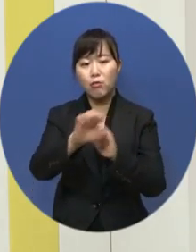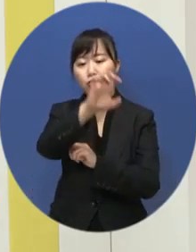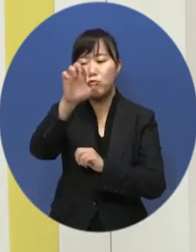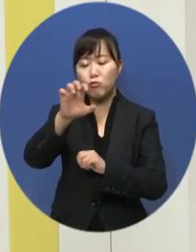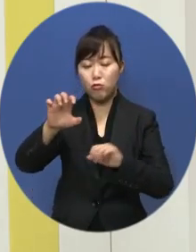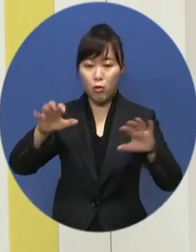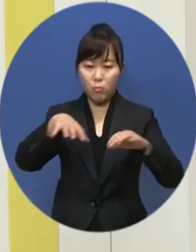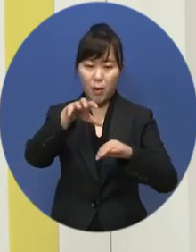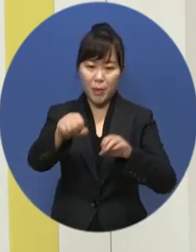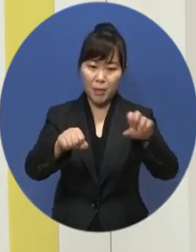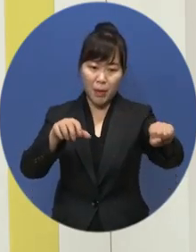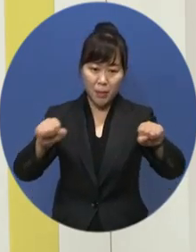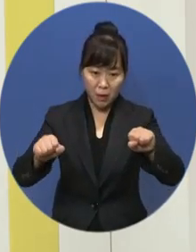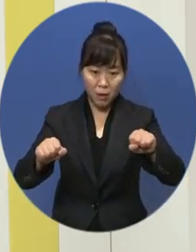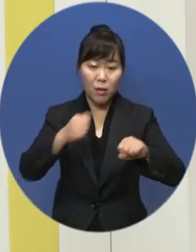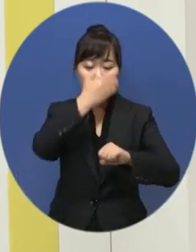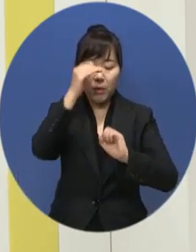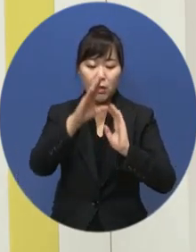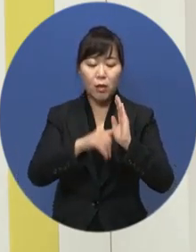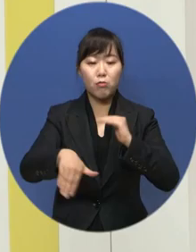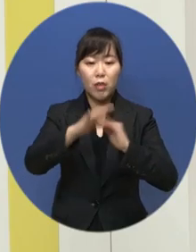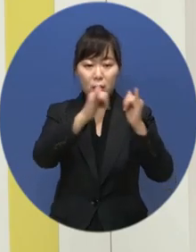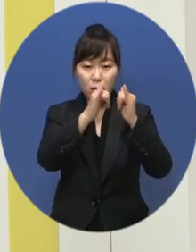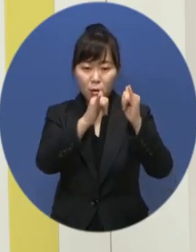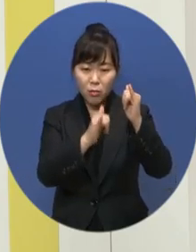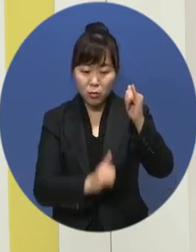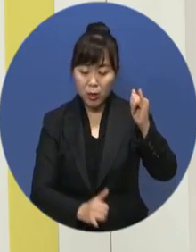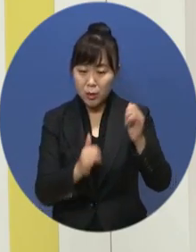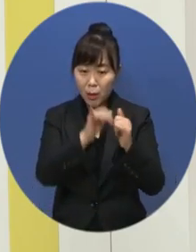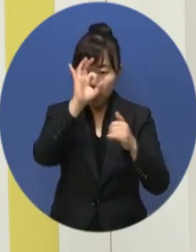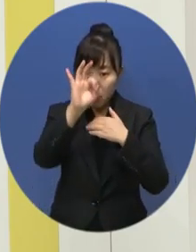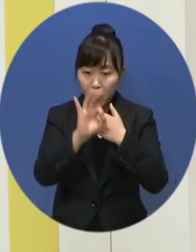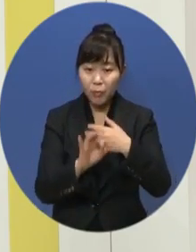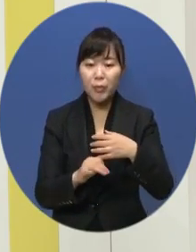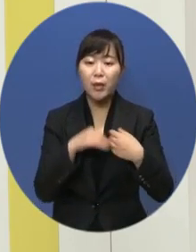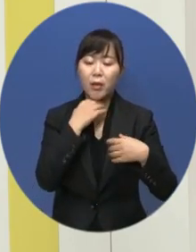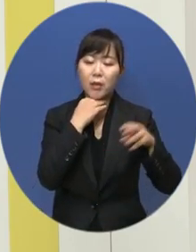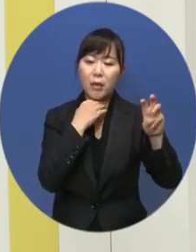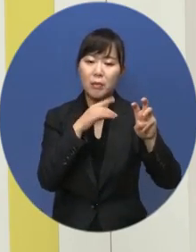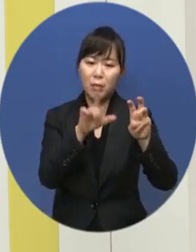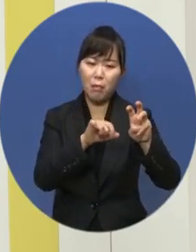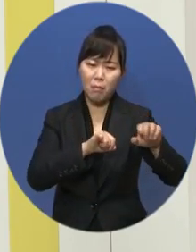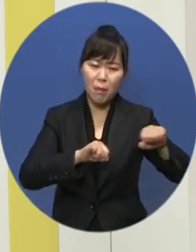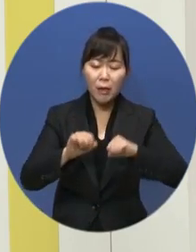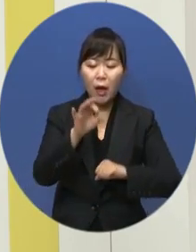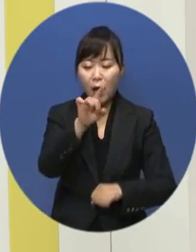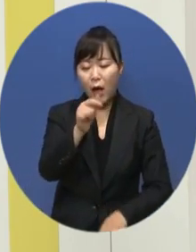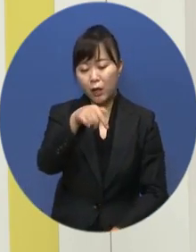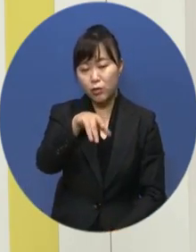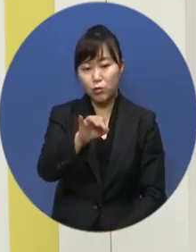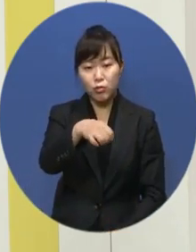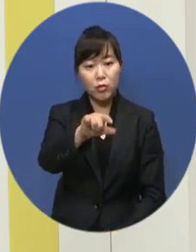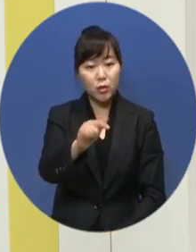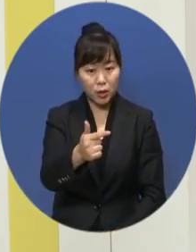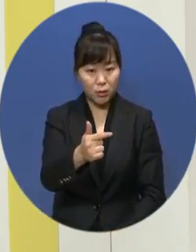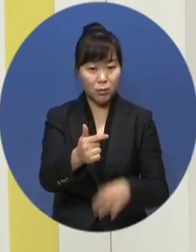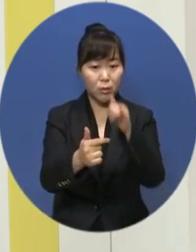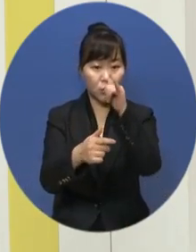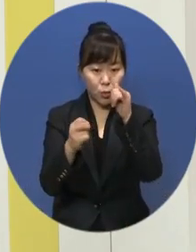정복했습니다. 젊은 시절 우리 역사의 인물로는 30살에 거사했던 안중근 의사가